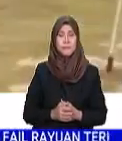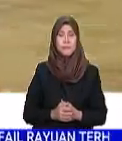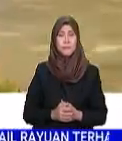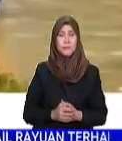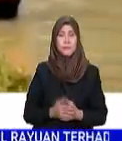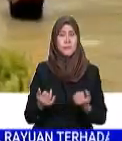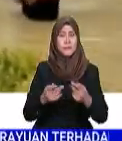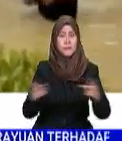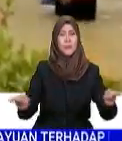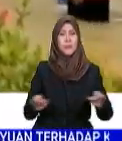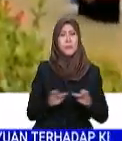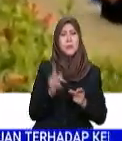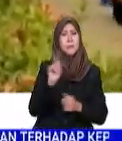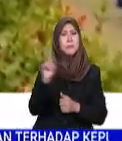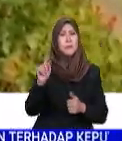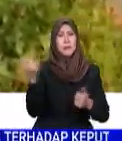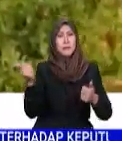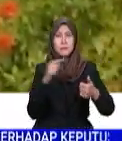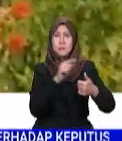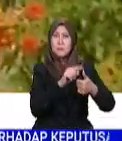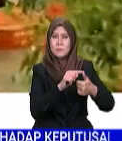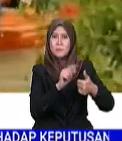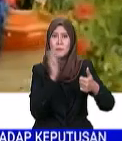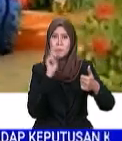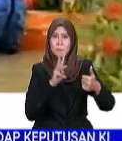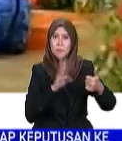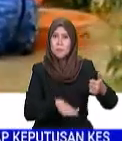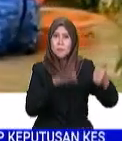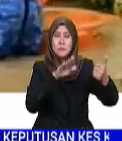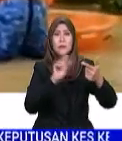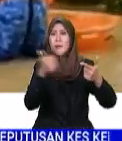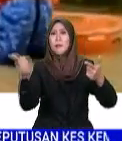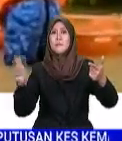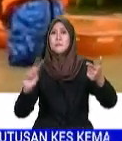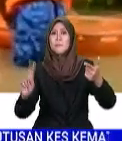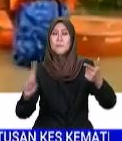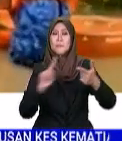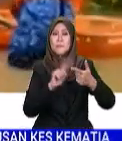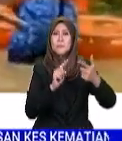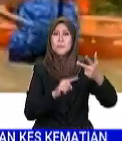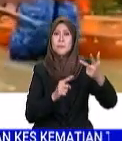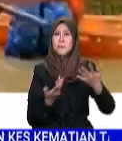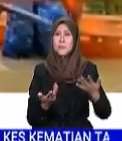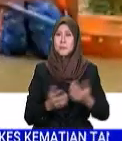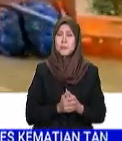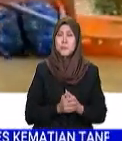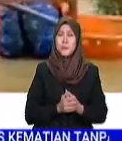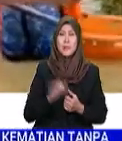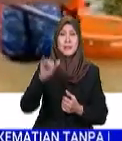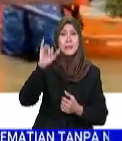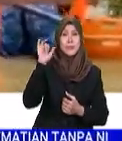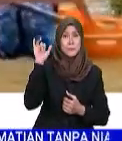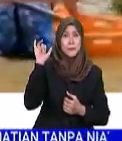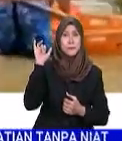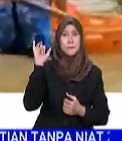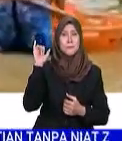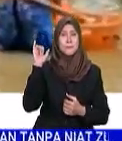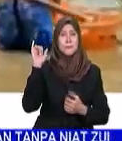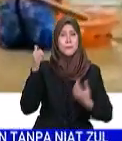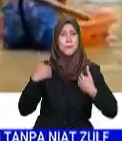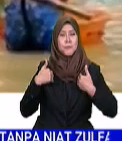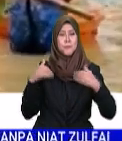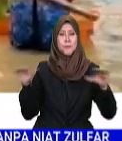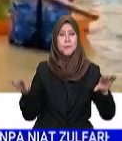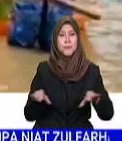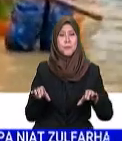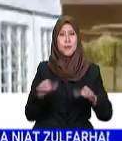kawasan Kampung Gunung, kawasan mana lagi yang terlibat dengan banjir di daerah Kota Star? Okey, untuk makluman pihak tuan, pada sebelah semalam kita telah